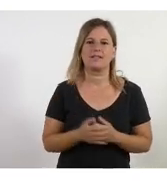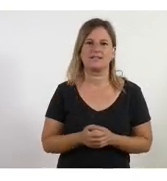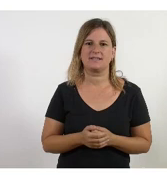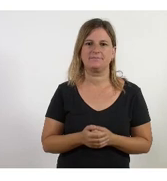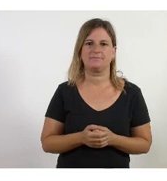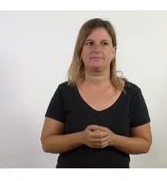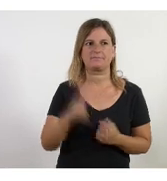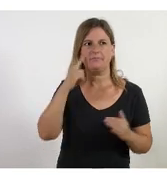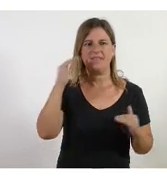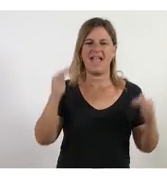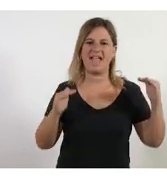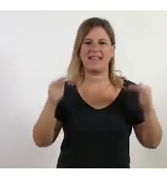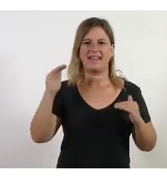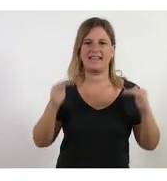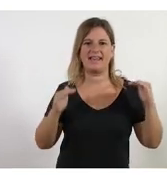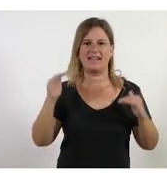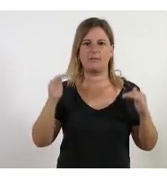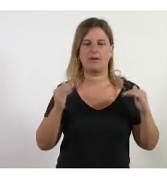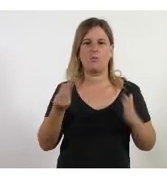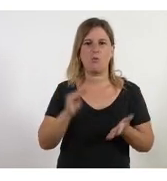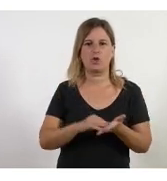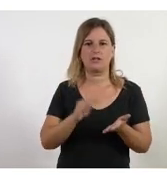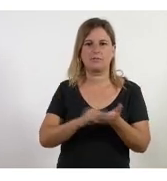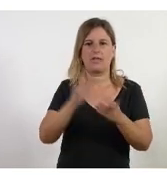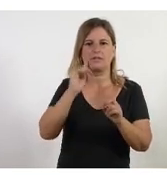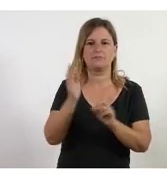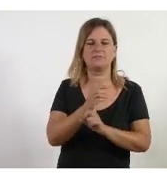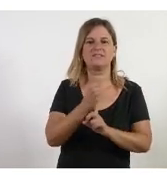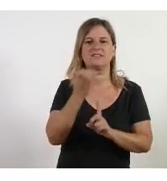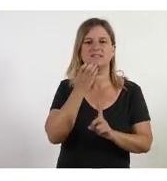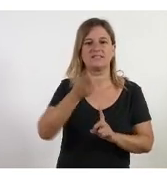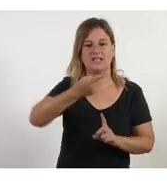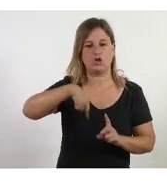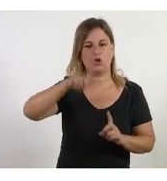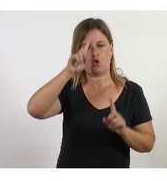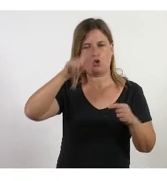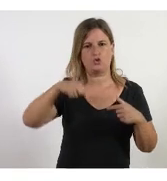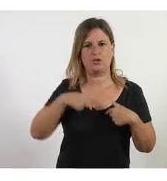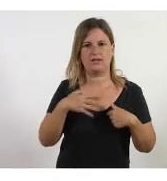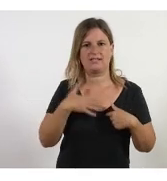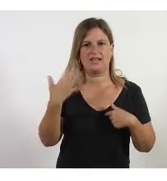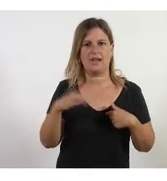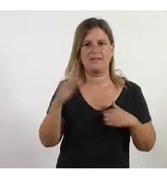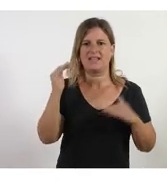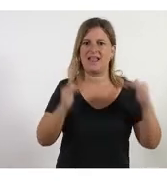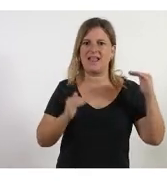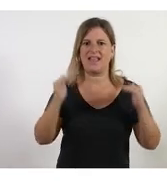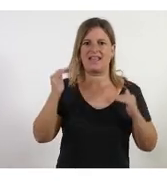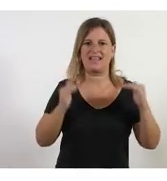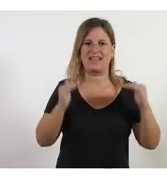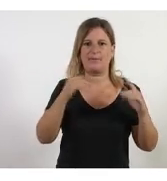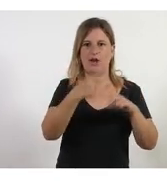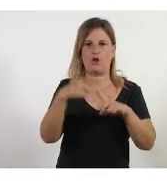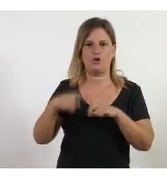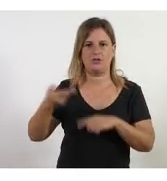L'equilibri, moltes vegades el trobem quan som capaços d'equilibrar les coses que són